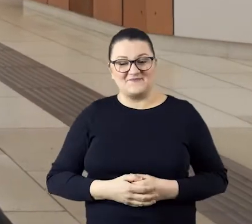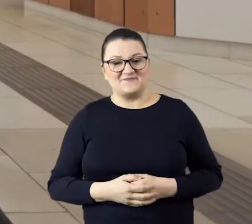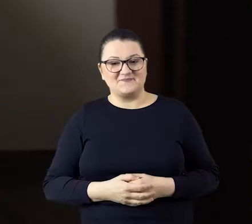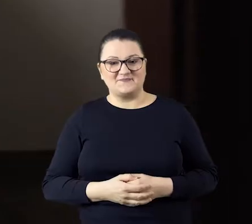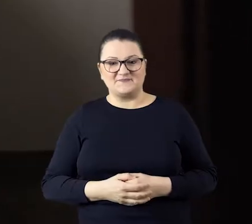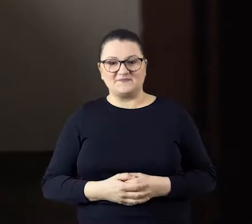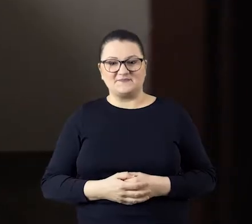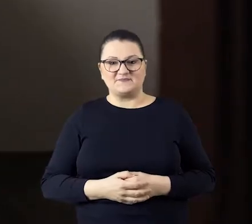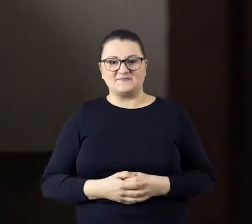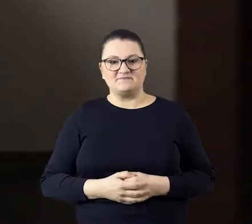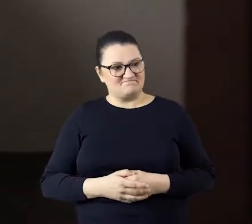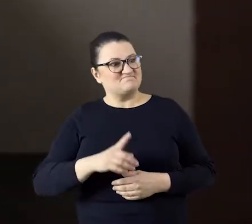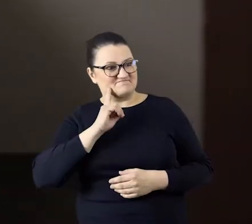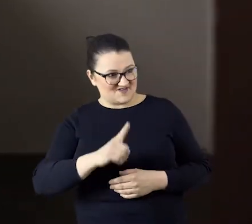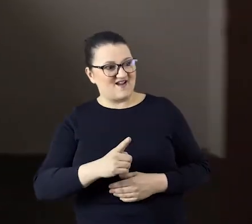zobaczy.